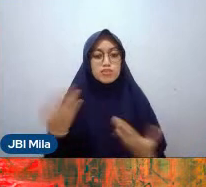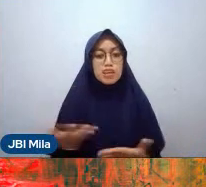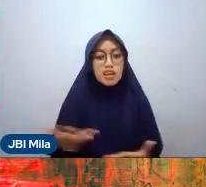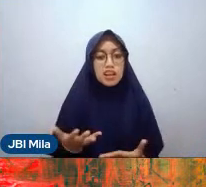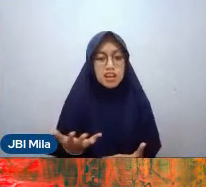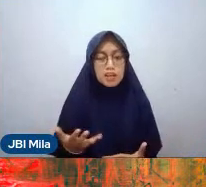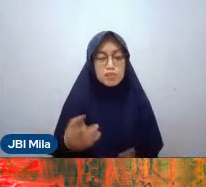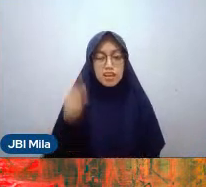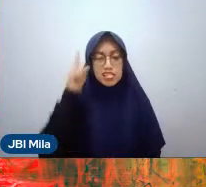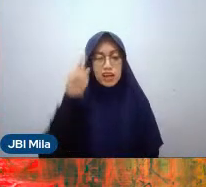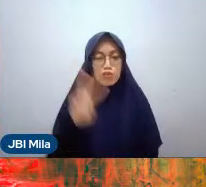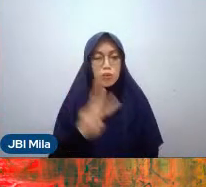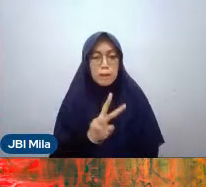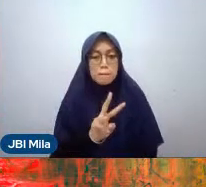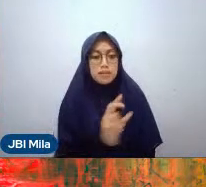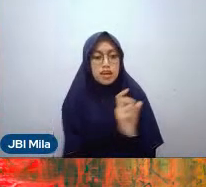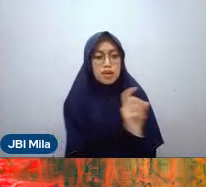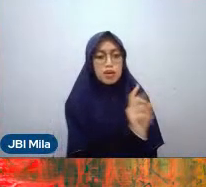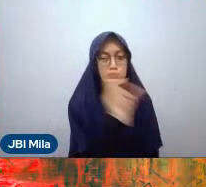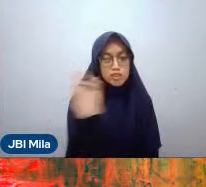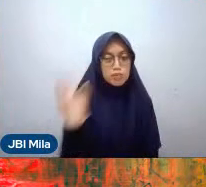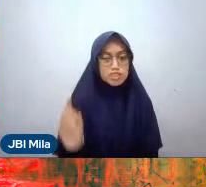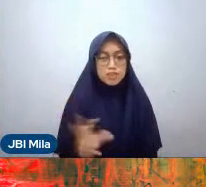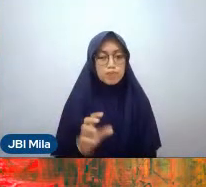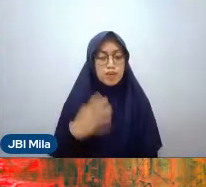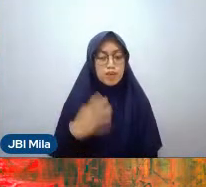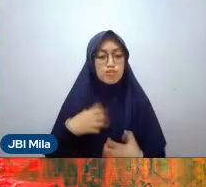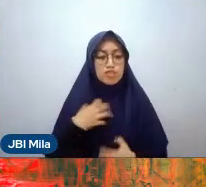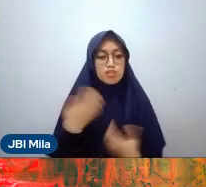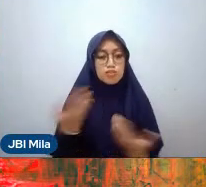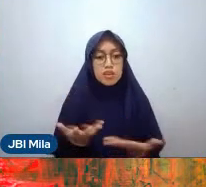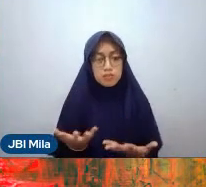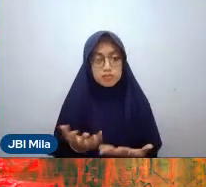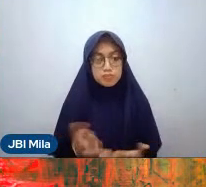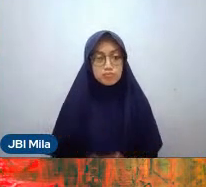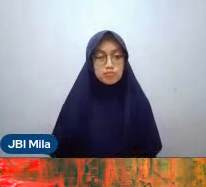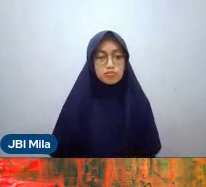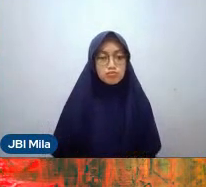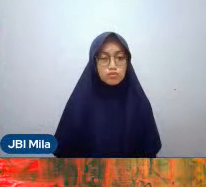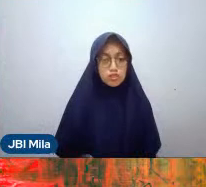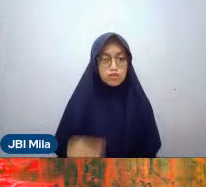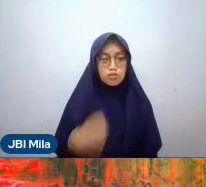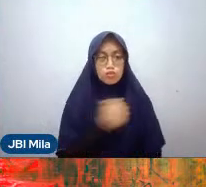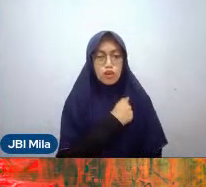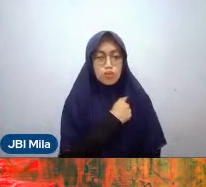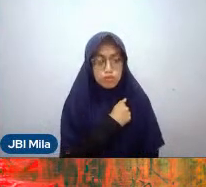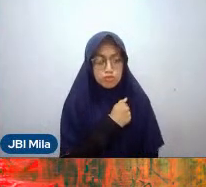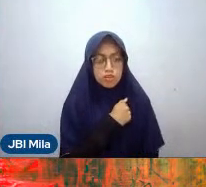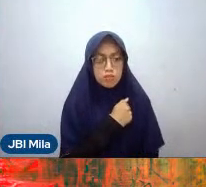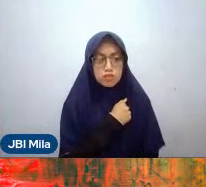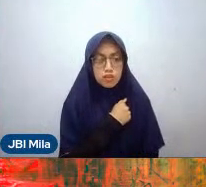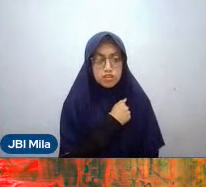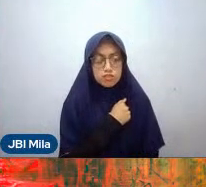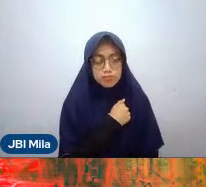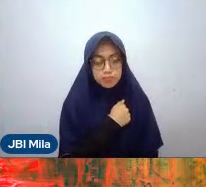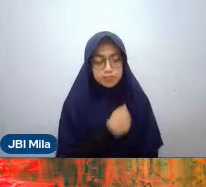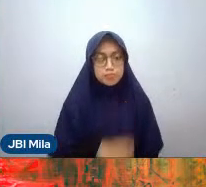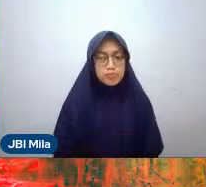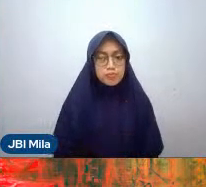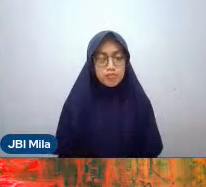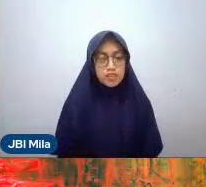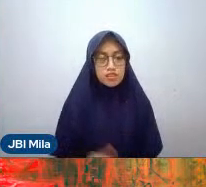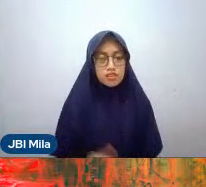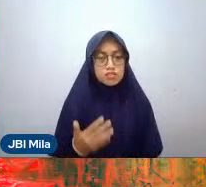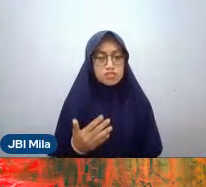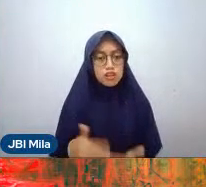ketika jantungnya berdebar-debar cepat gitu kan, kemudian